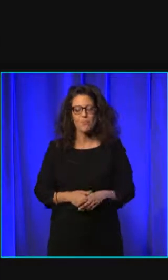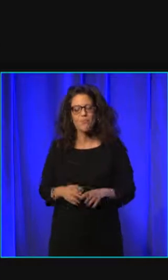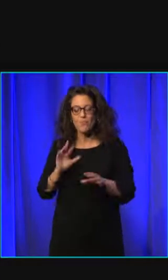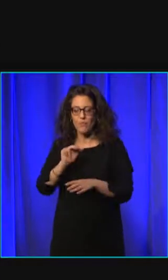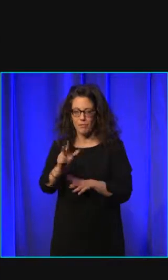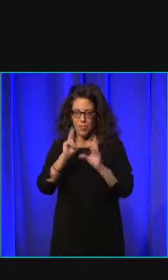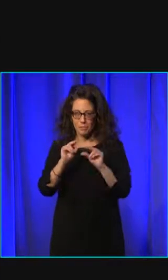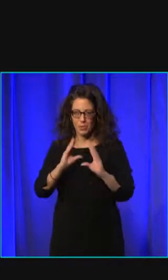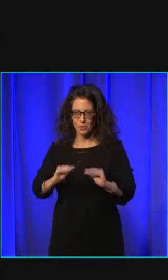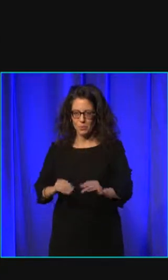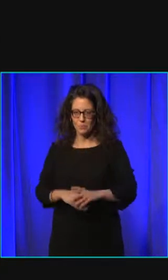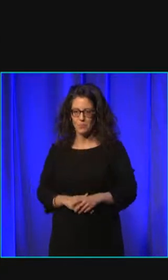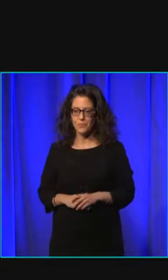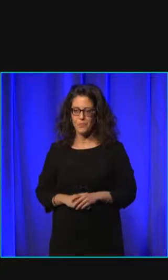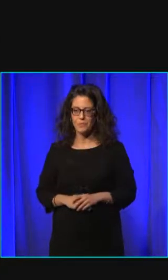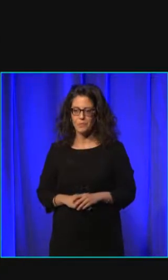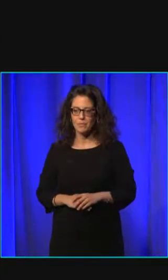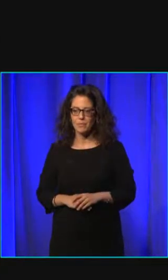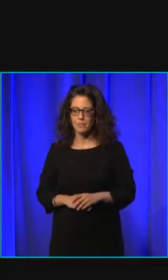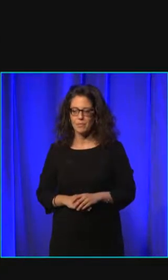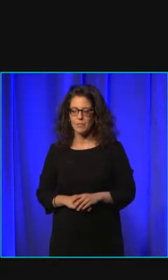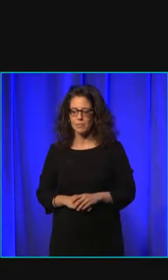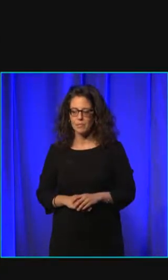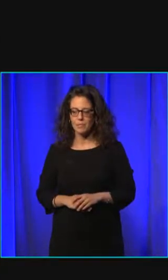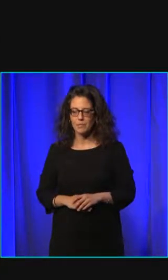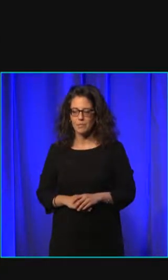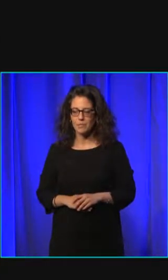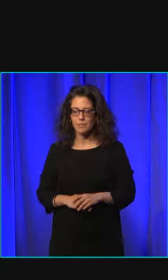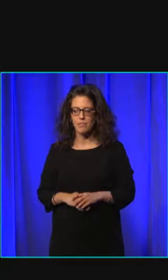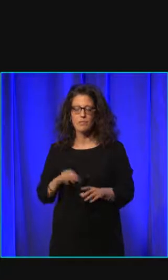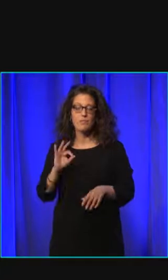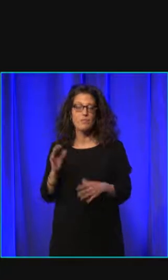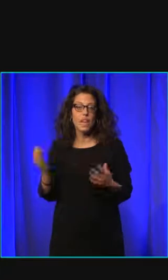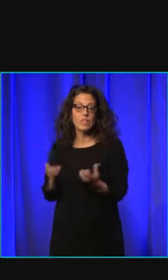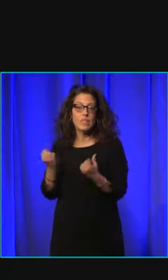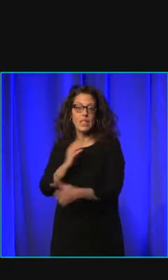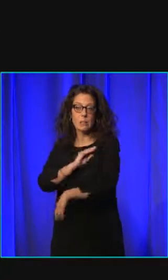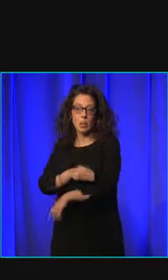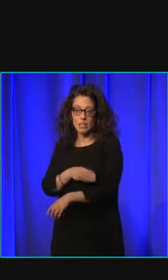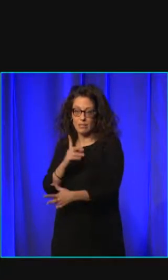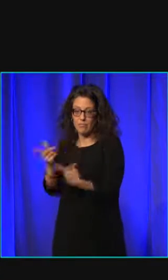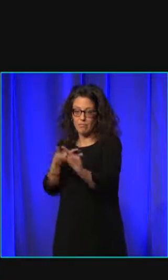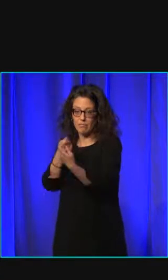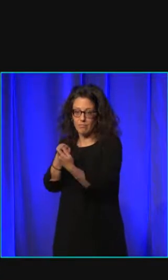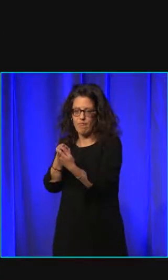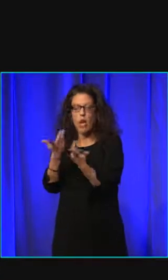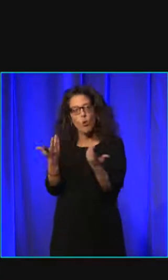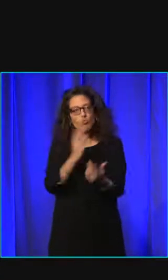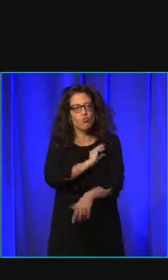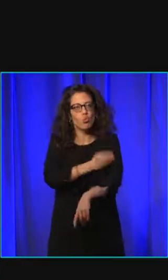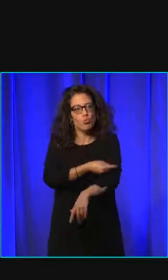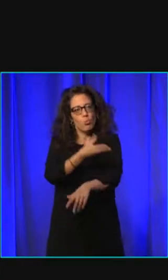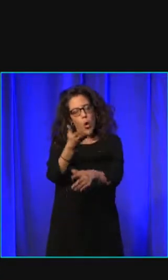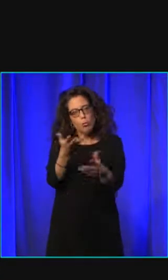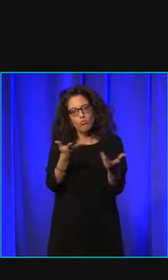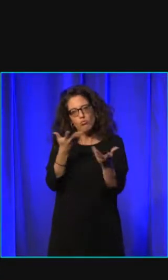ceci, voilà, par la spécificité de l'activité sportive. Je vais distinguer, dans le milieu du sport, grosso modo, il y a